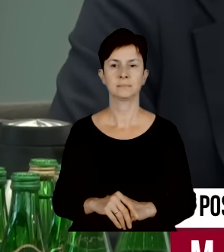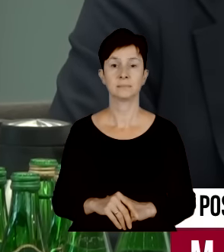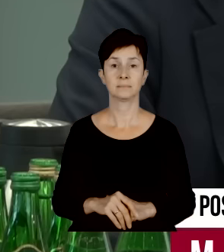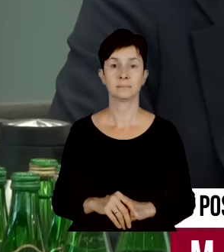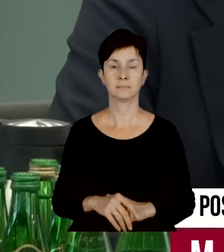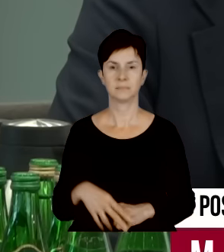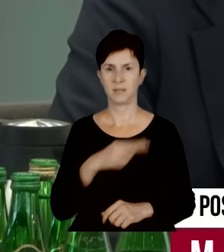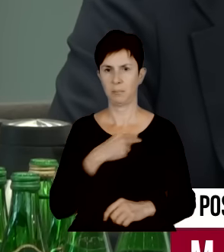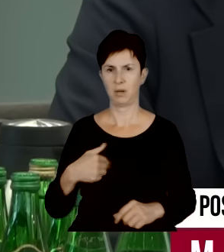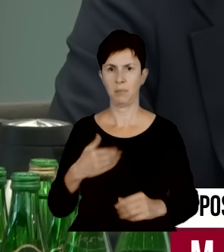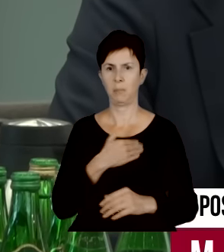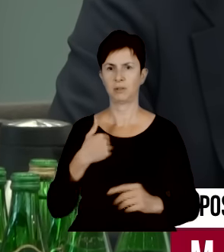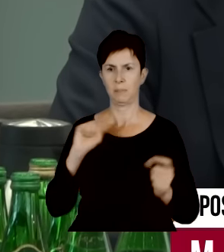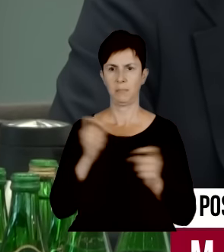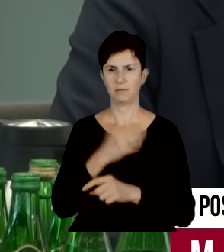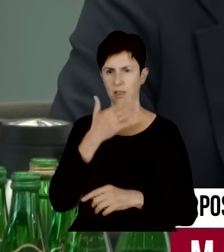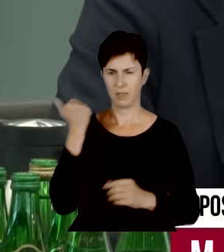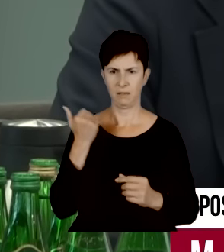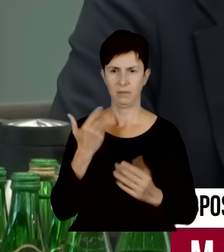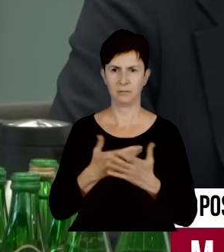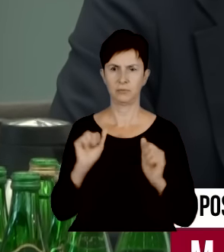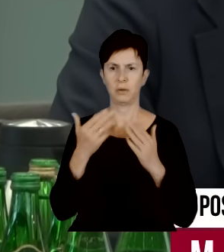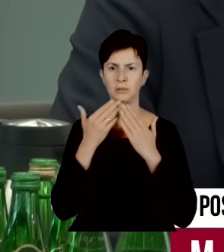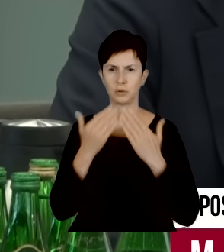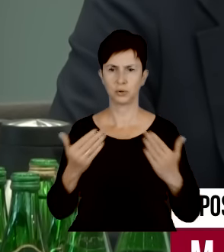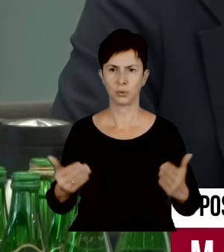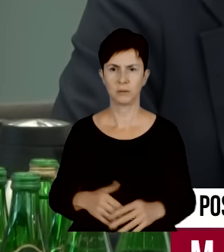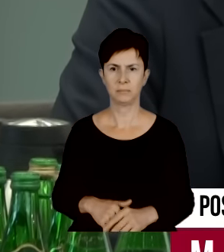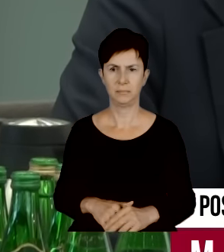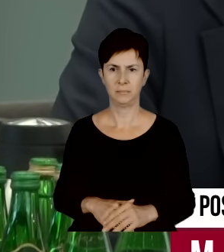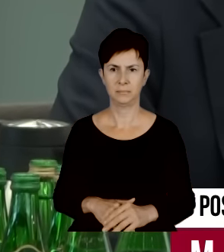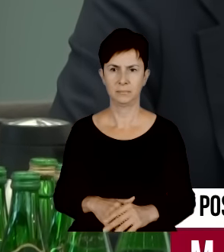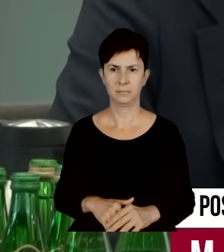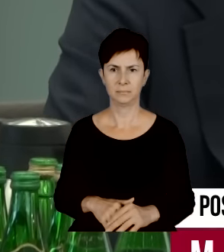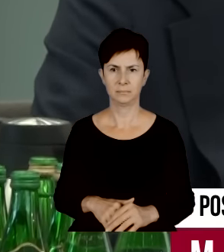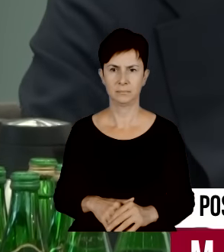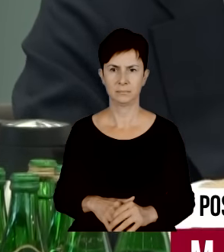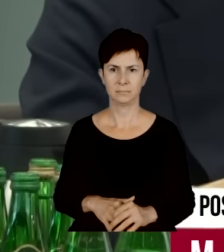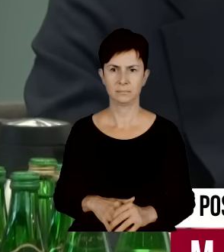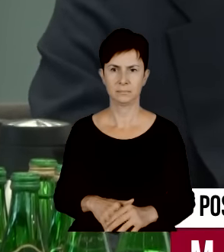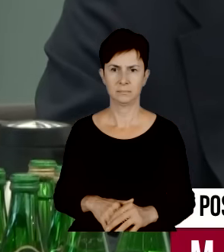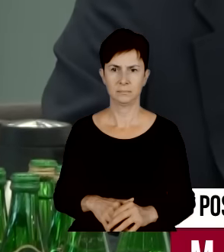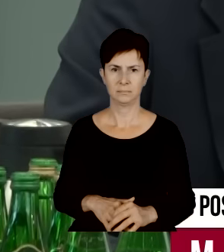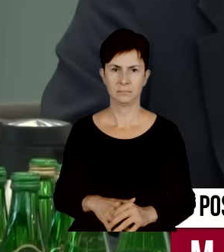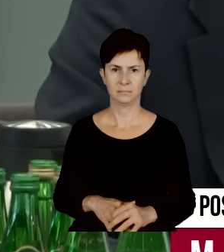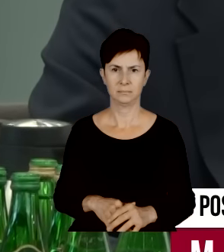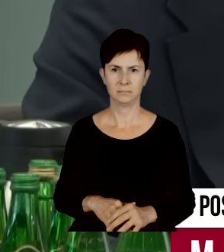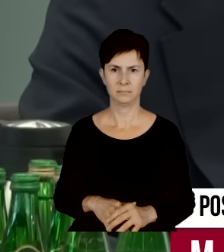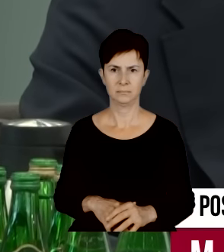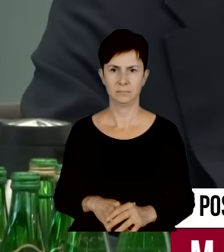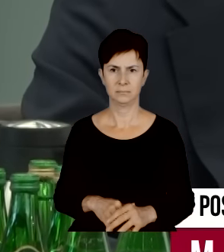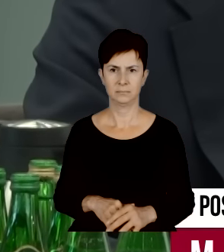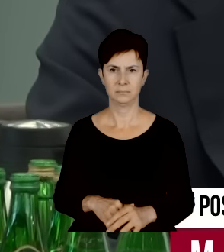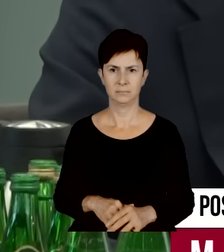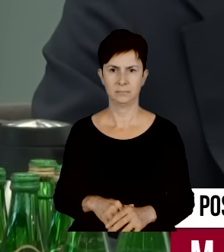wynikało z decyzji którą wydał Dziękuję bardzo będę miała jeszcze dużo pytań dobrze pan poseł Karnowski jeszcze w międzyczasie chciałem tylko panie premierze jedną rzecz